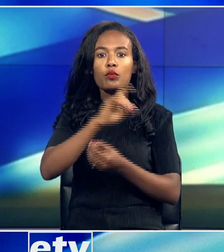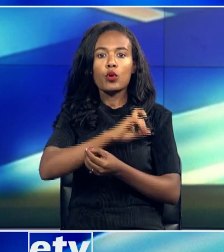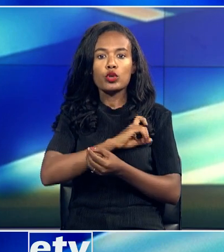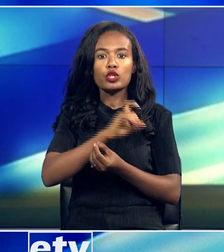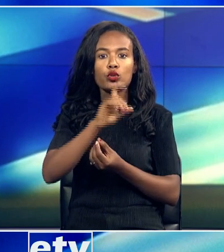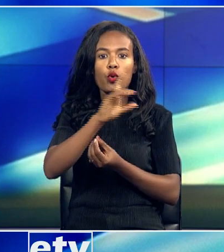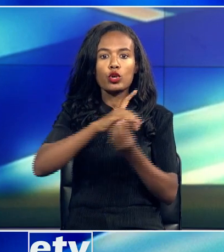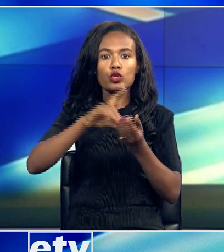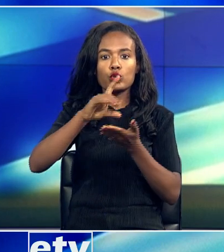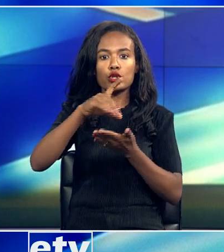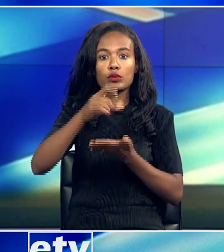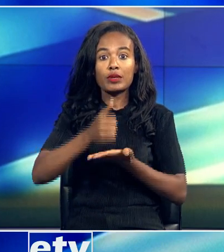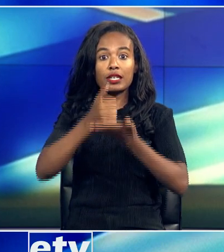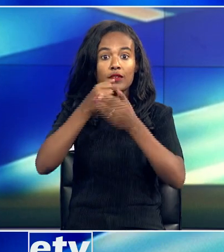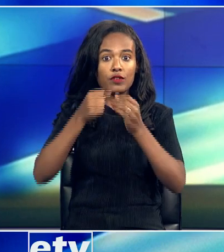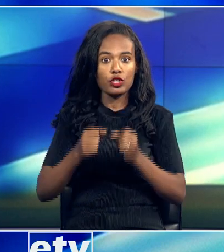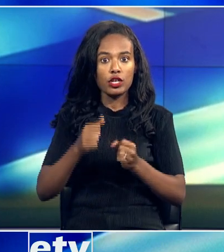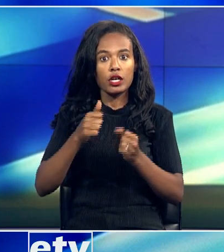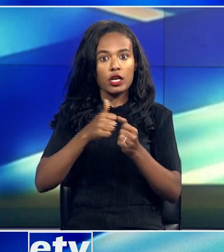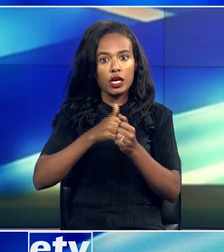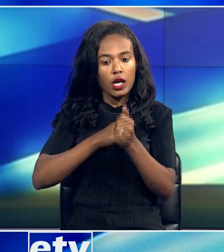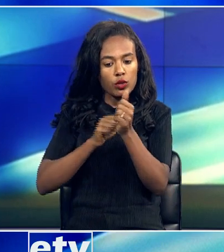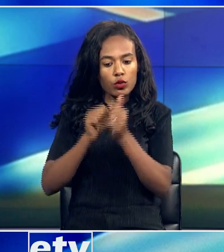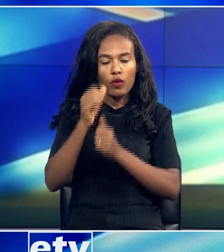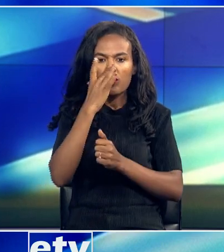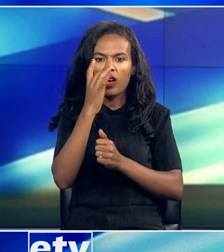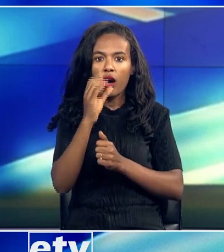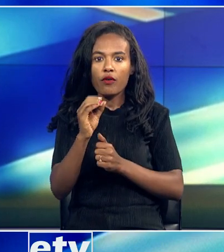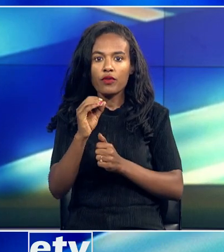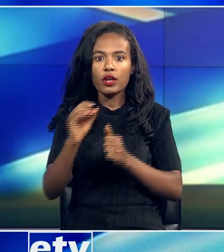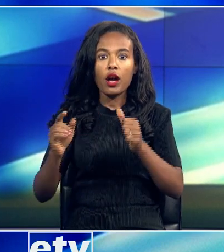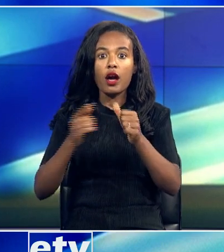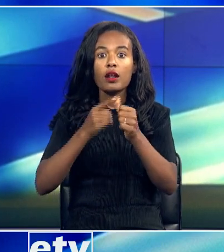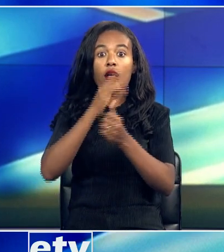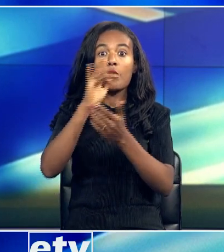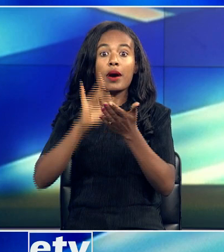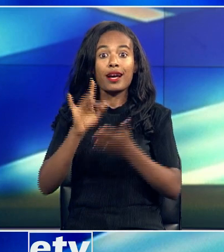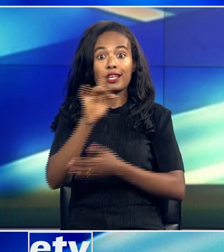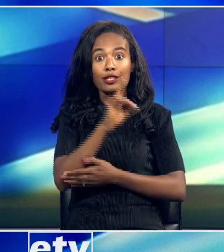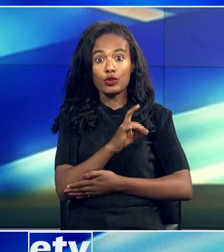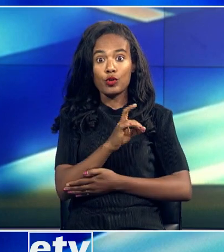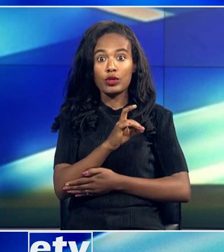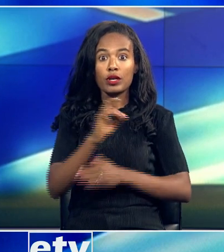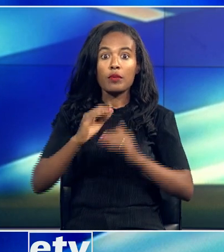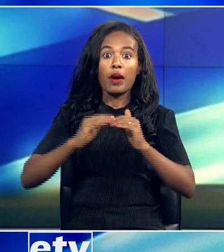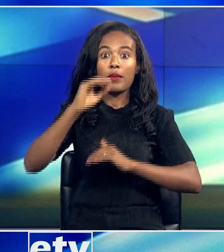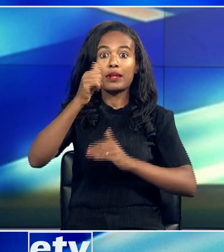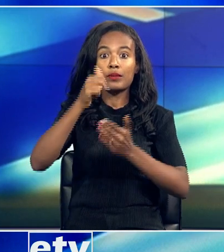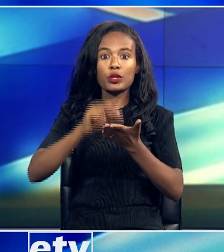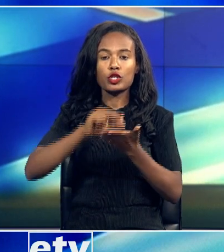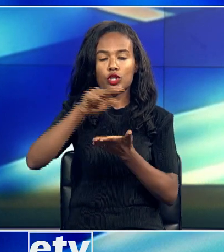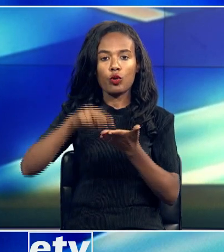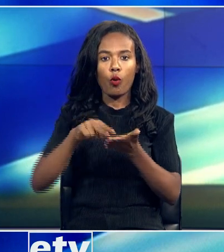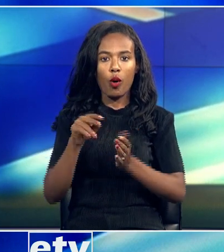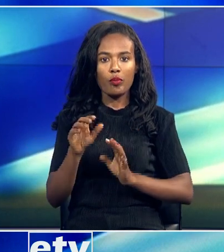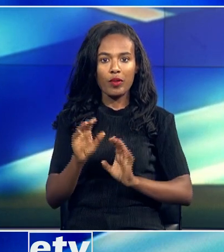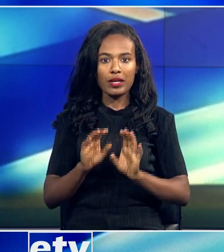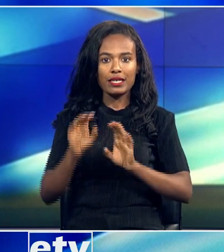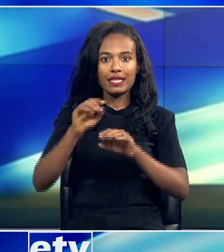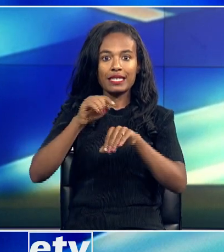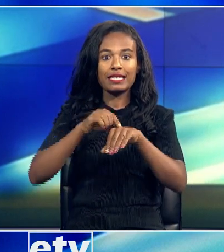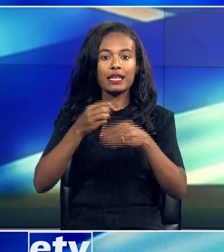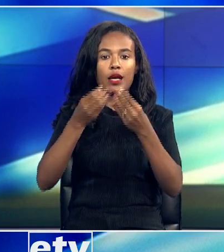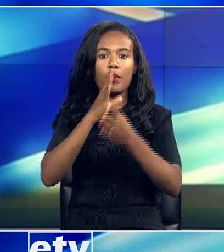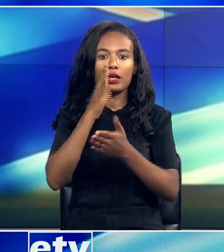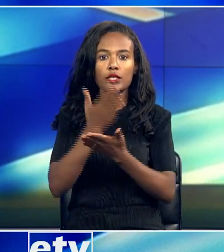መደገፍ እንዲችል፣ ከራስም አልፎ የአፍሪካ የልቀት ማዕከል እንዲሆን ራሱን የቻለ ባለበቂ በጀት ተቋም ማድረግ ጊዜ